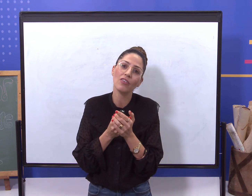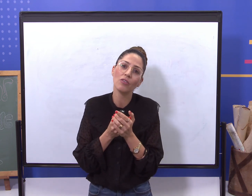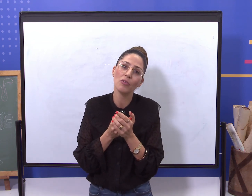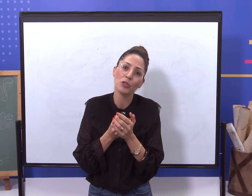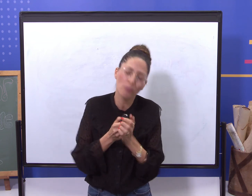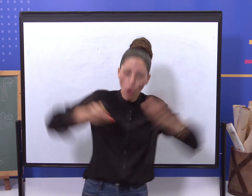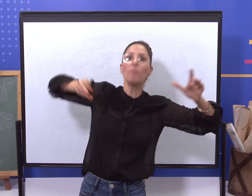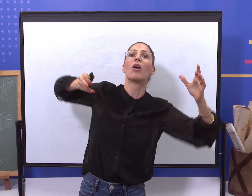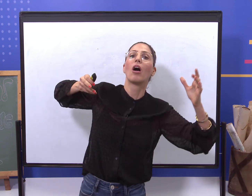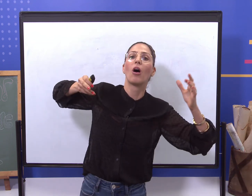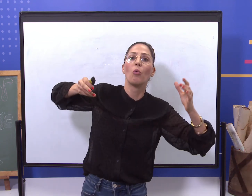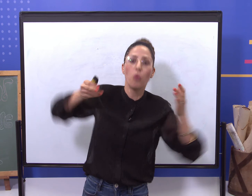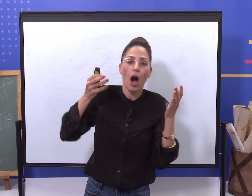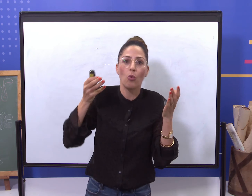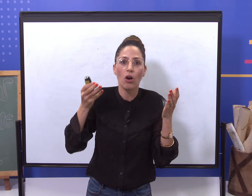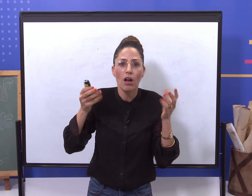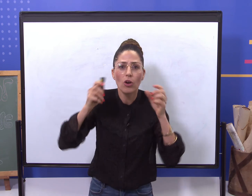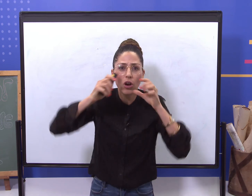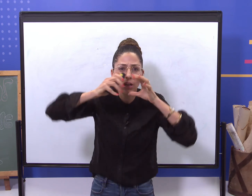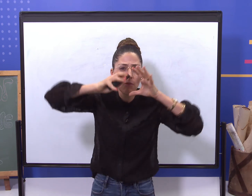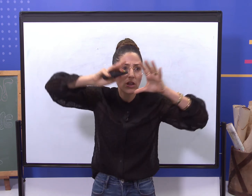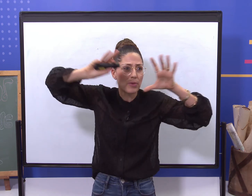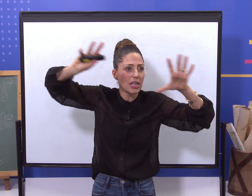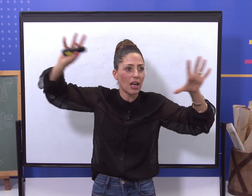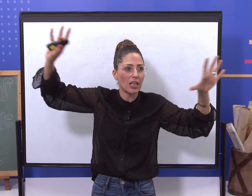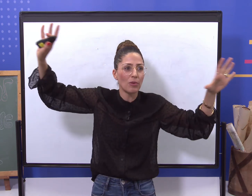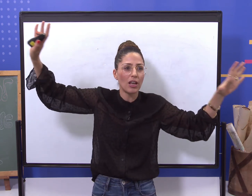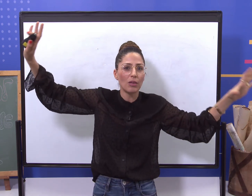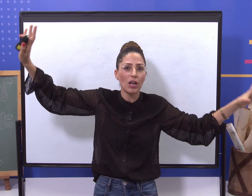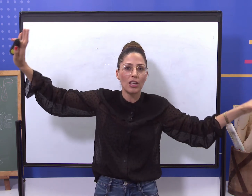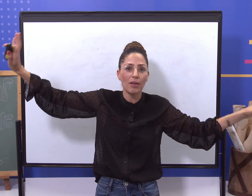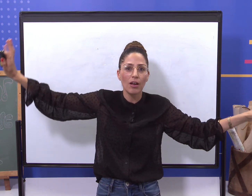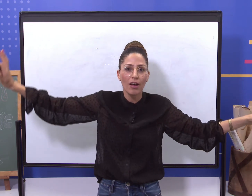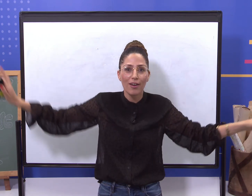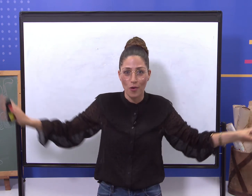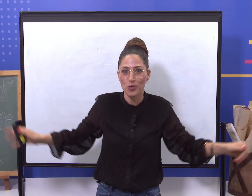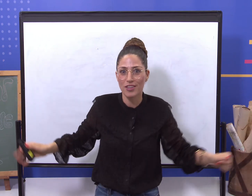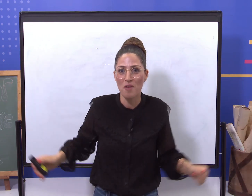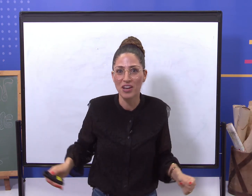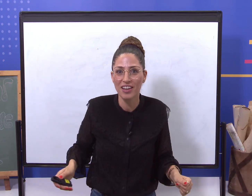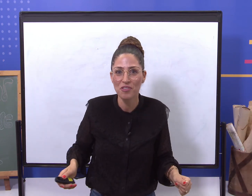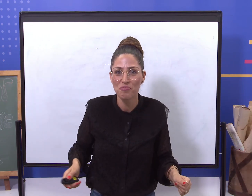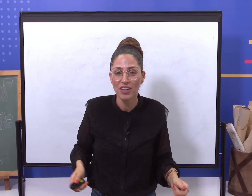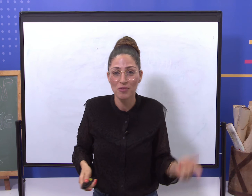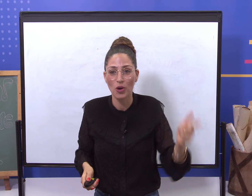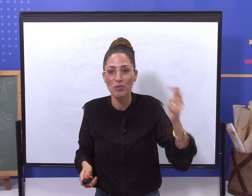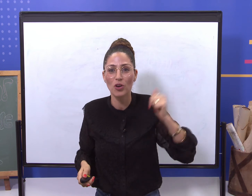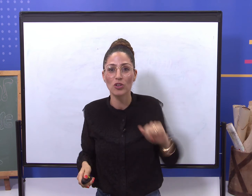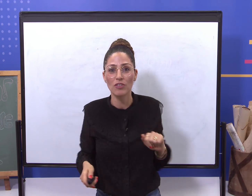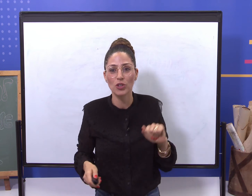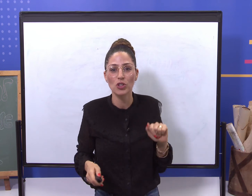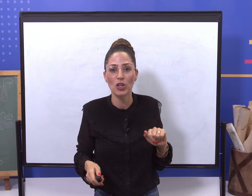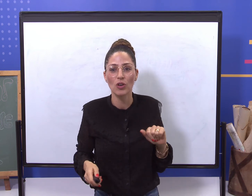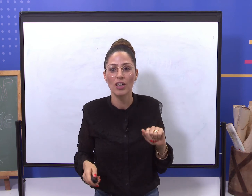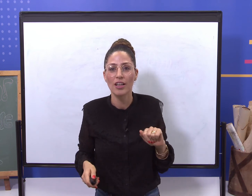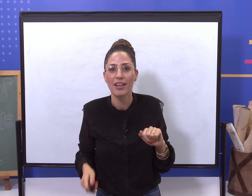יפה, וטבע דומם ופתאום, בום! וואו! וכל הרימון התפזר חלקים, חלקים, חלקים. נכון שזה היה מגניב? אתם יכולים לראות